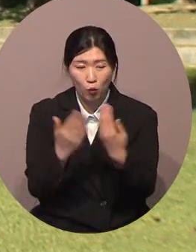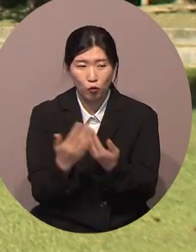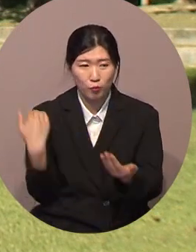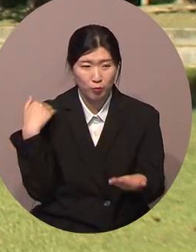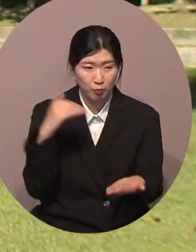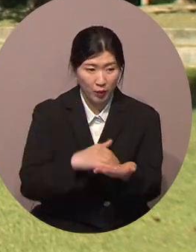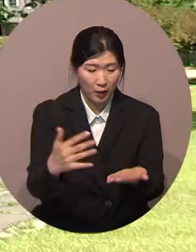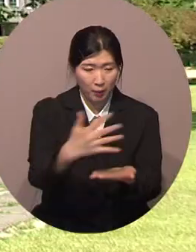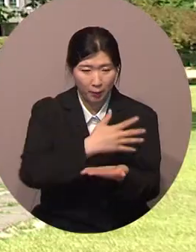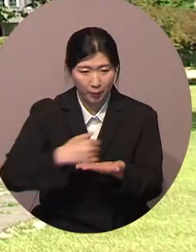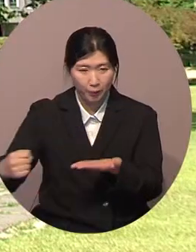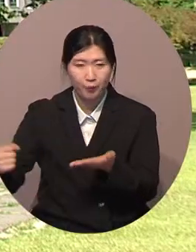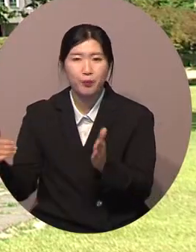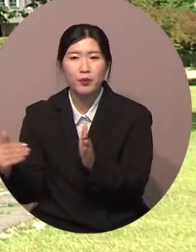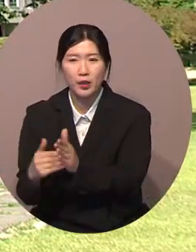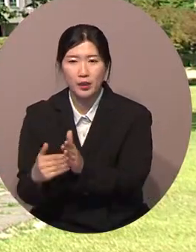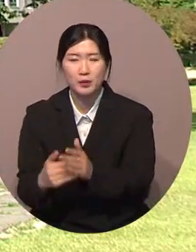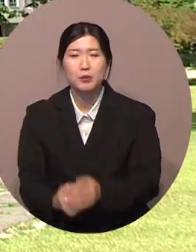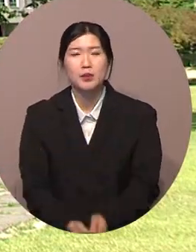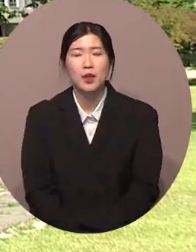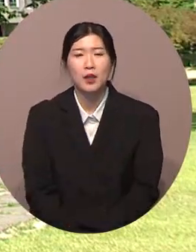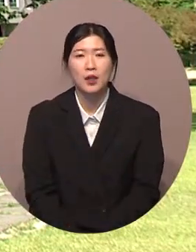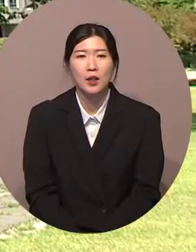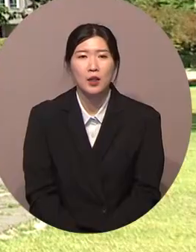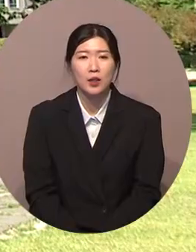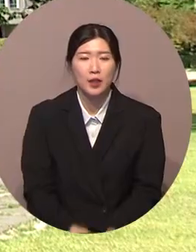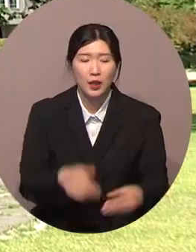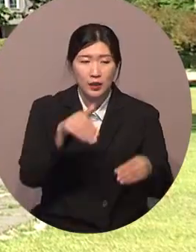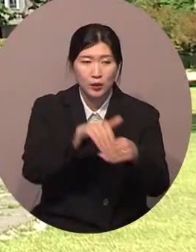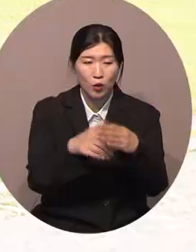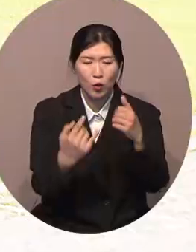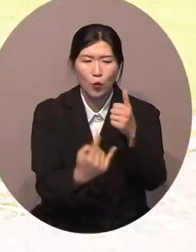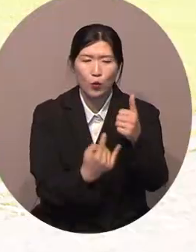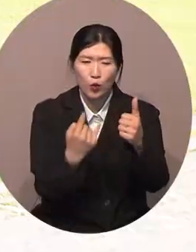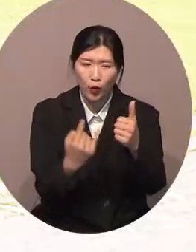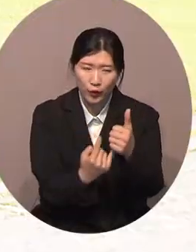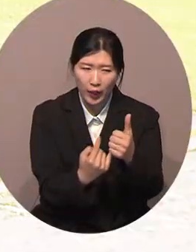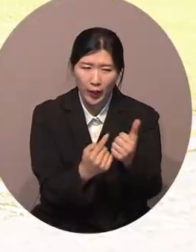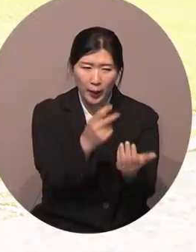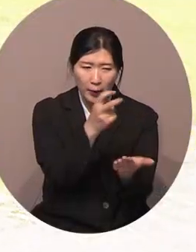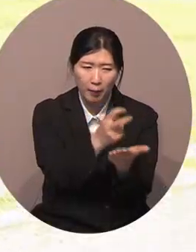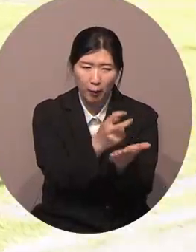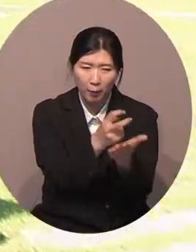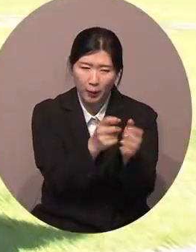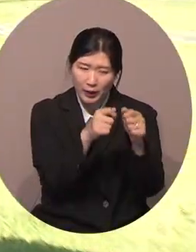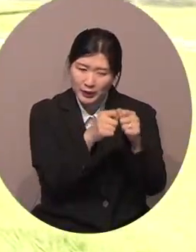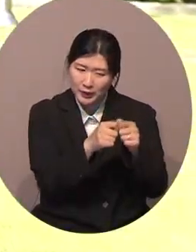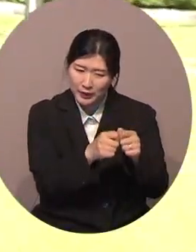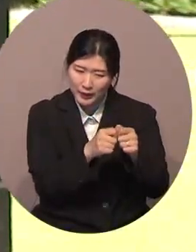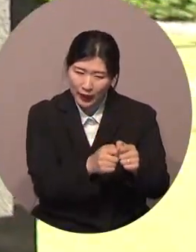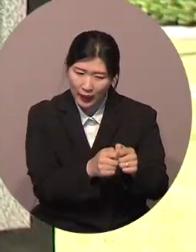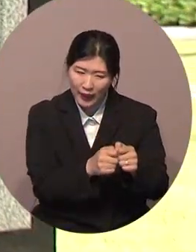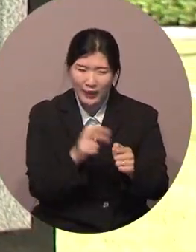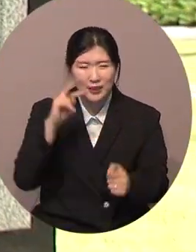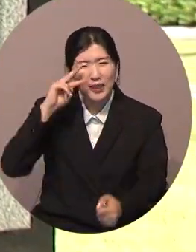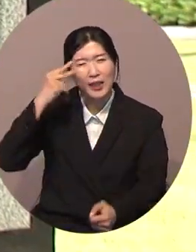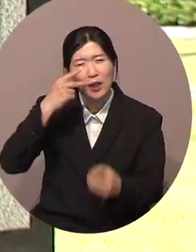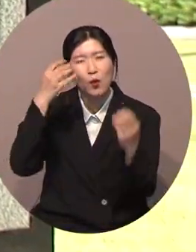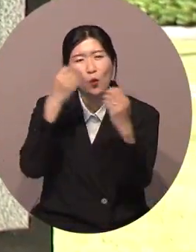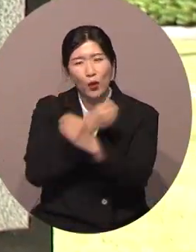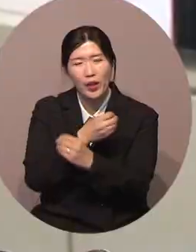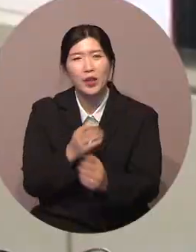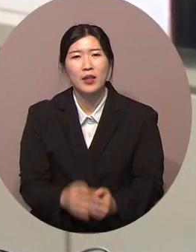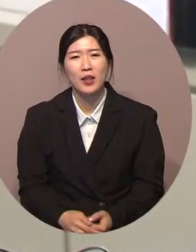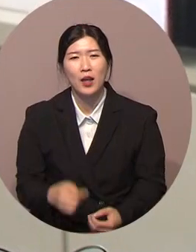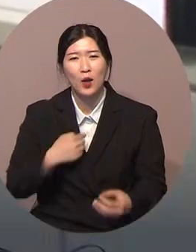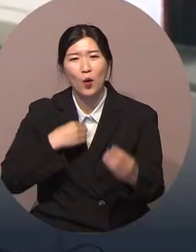조치됐습니다. 해당 지자체들은 선관위 수당의 범위를 잘못 해석해 생긴 착오였다고 해명합니다. 일종의